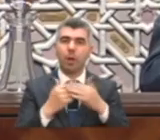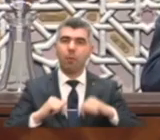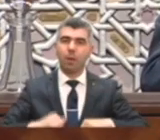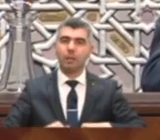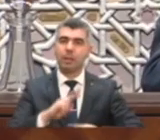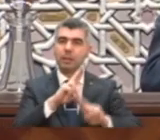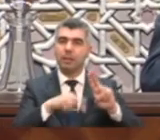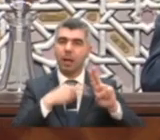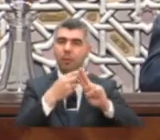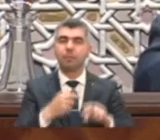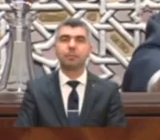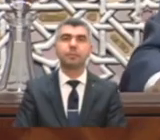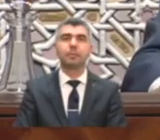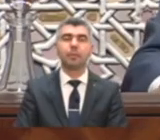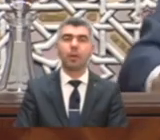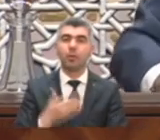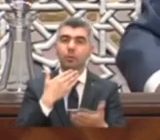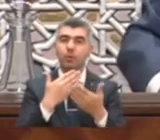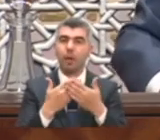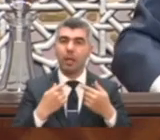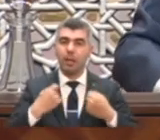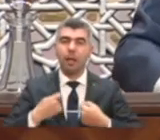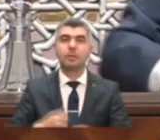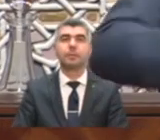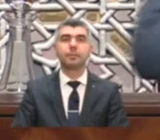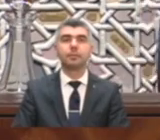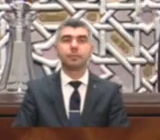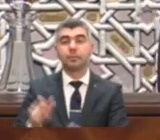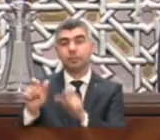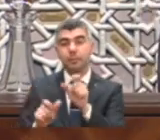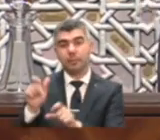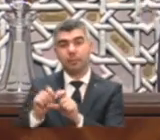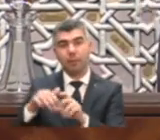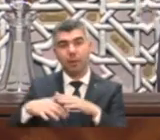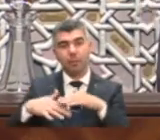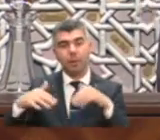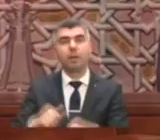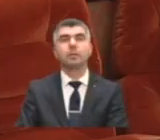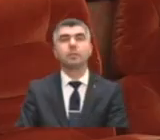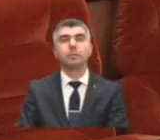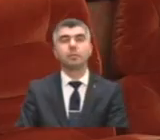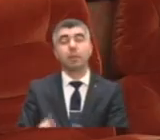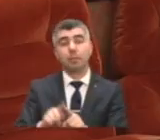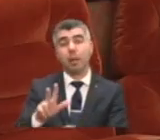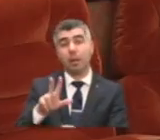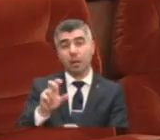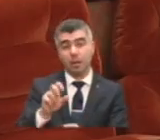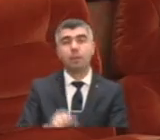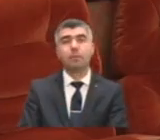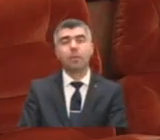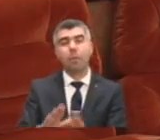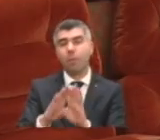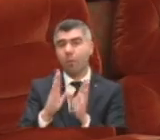الوزيرة. شكرا السيد الرئيس المحترم والسيدات والسادة النواب المحترمون. فكما تعلمون فإن